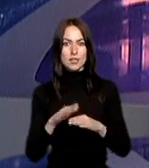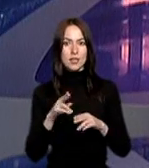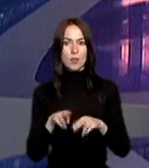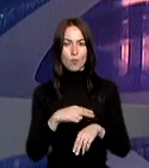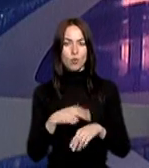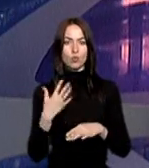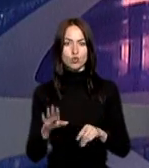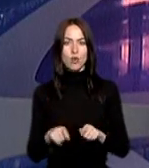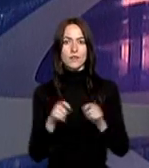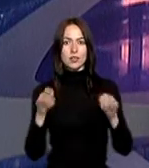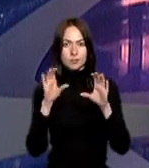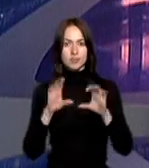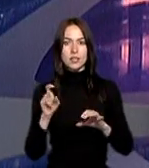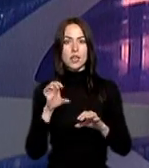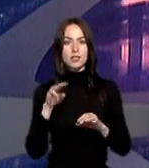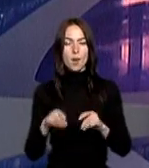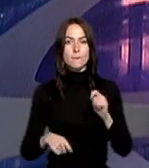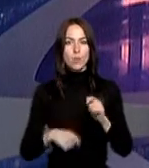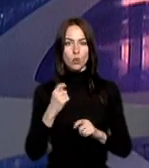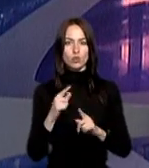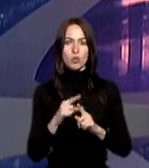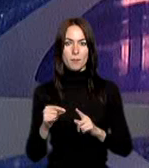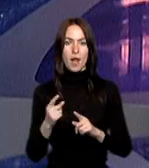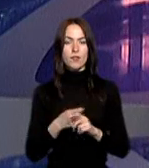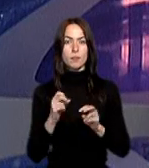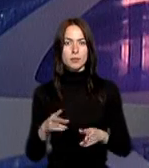статтею «Порушення правил безпеки дорожнього руху».